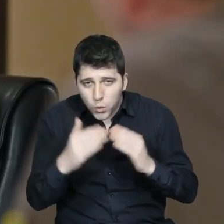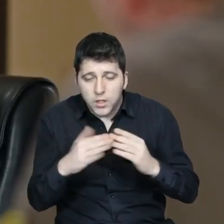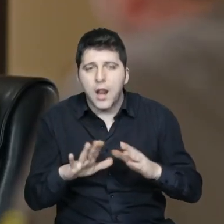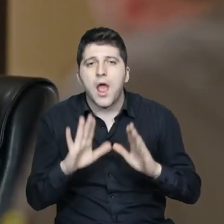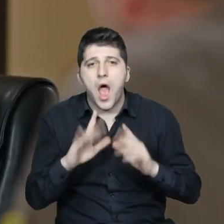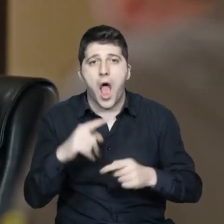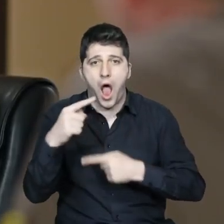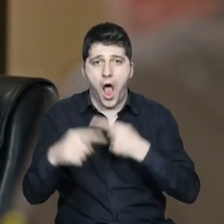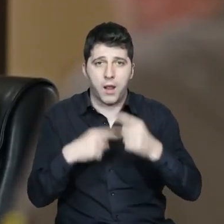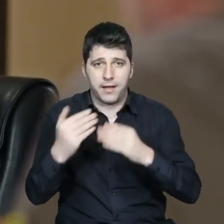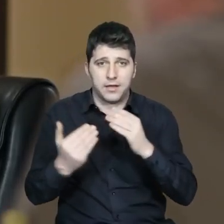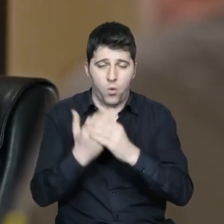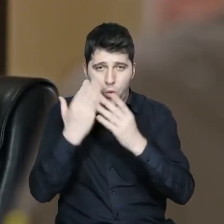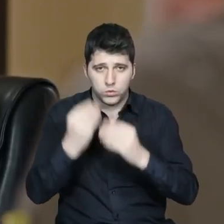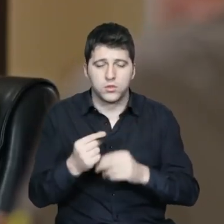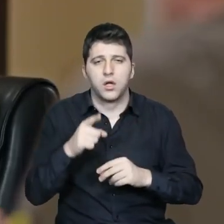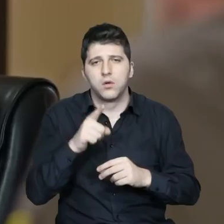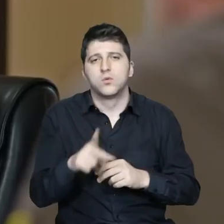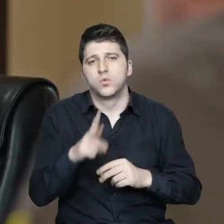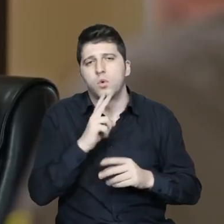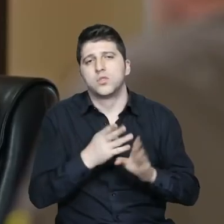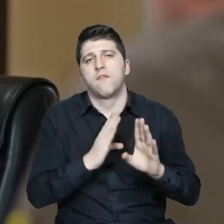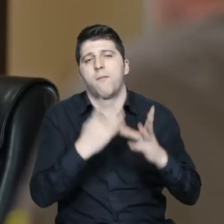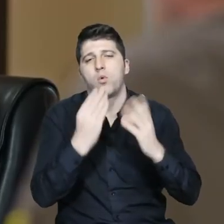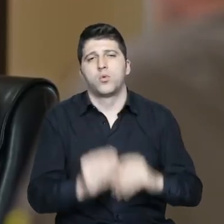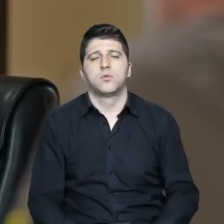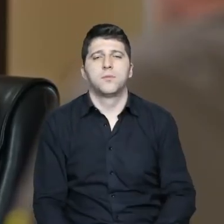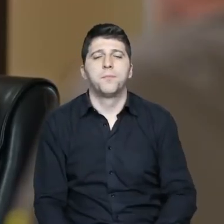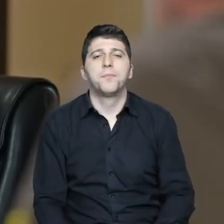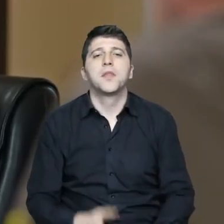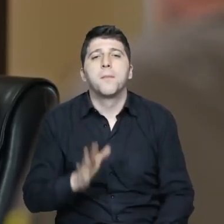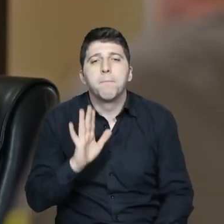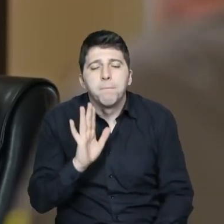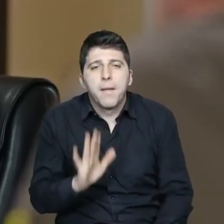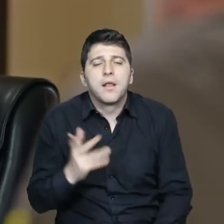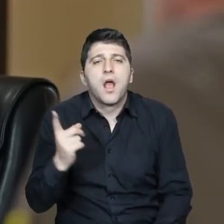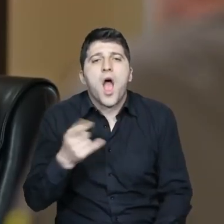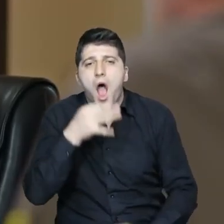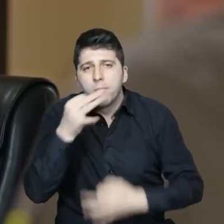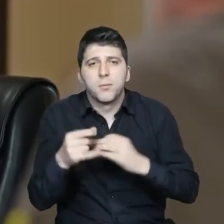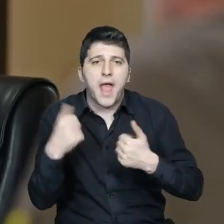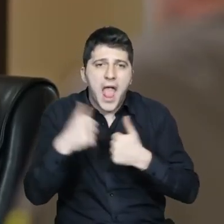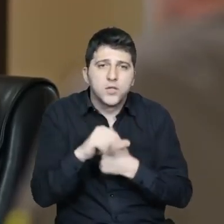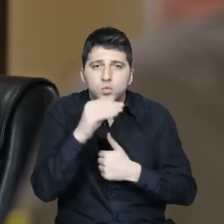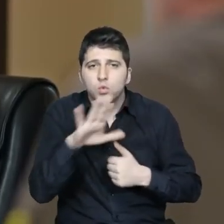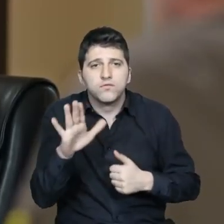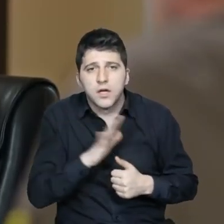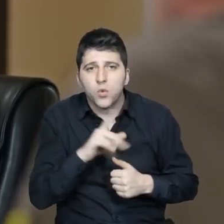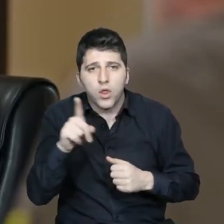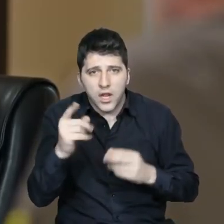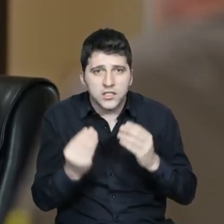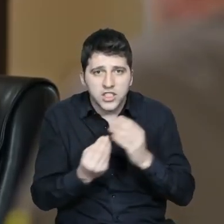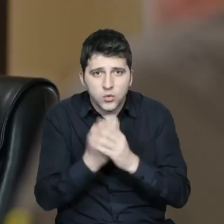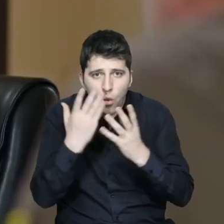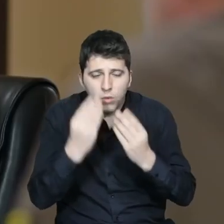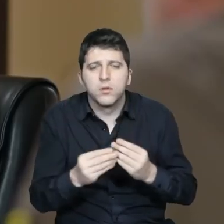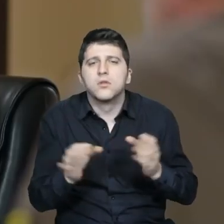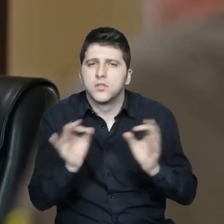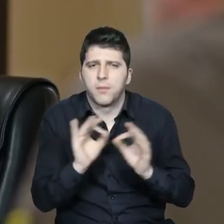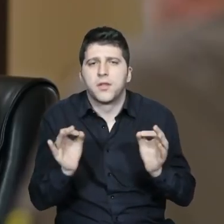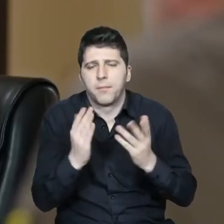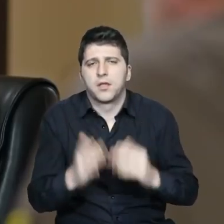Eğer akrabanız çıkarsa bu soruşturma bu şekilde devam eder. Peki amcamın eşi ya da çocukları varsa onlar da ortaya çıkar mı?